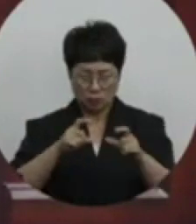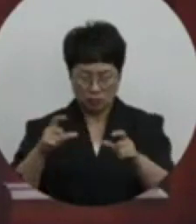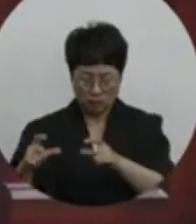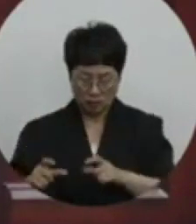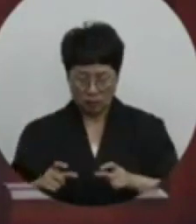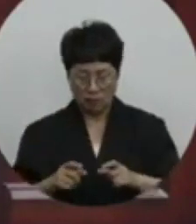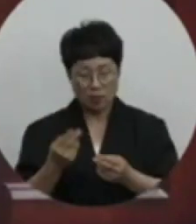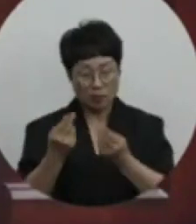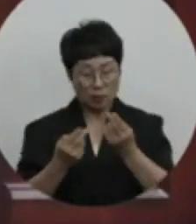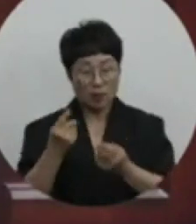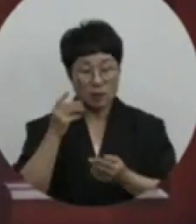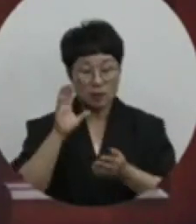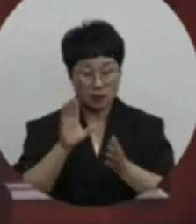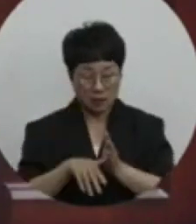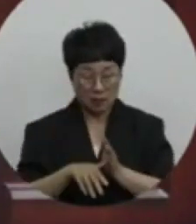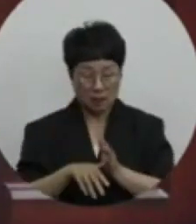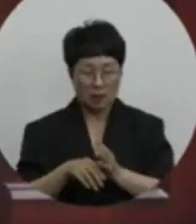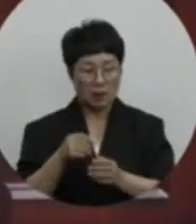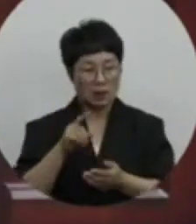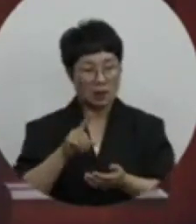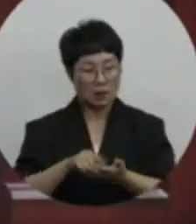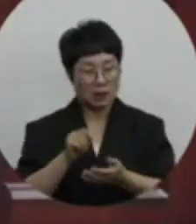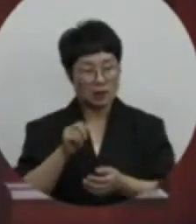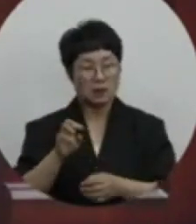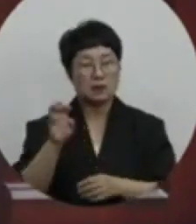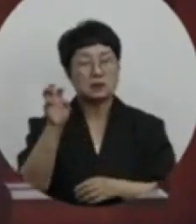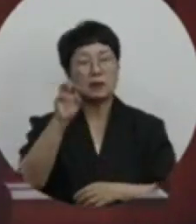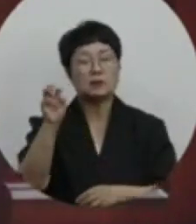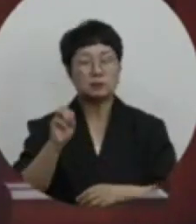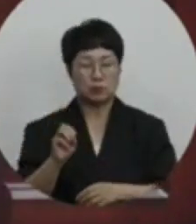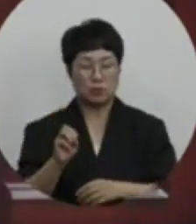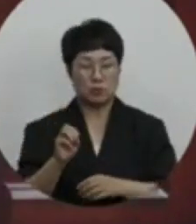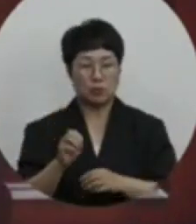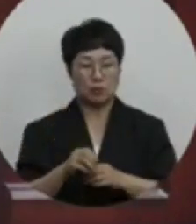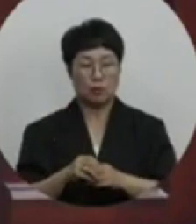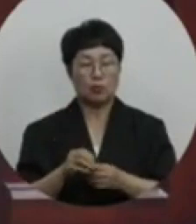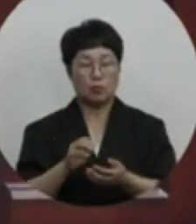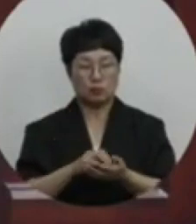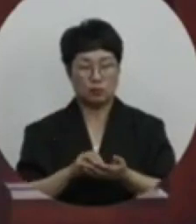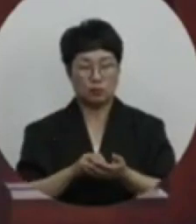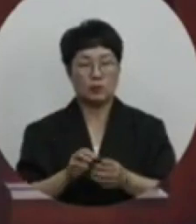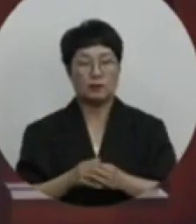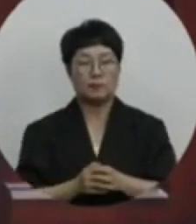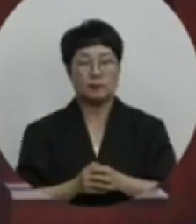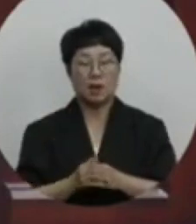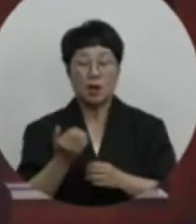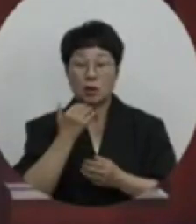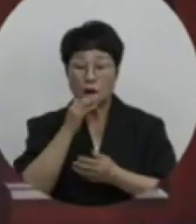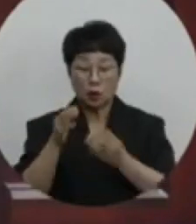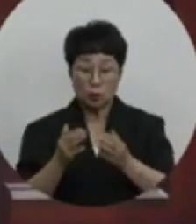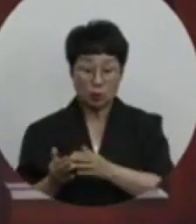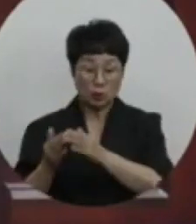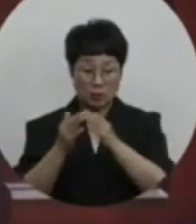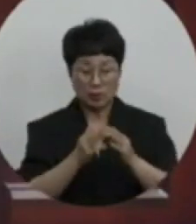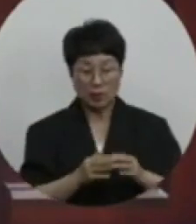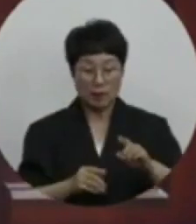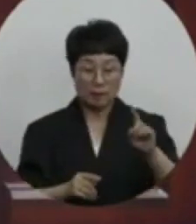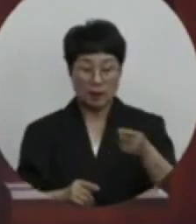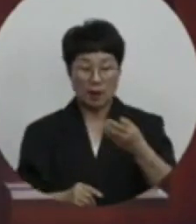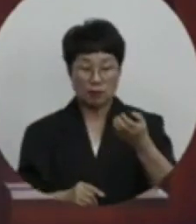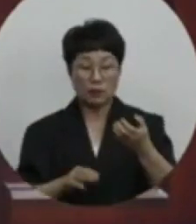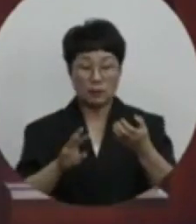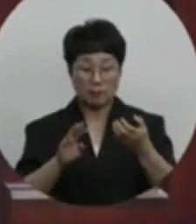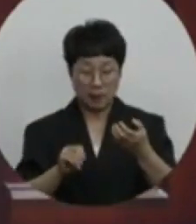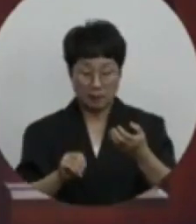전입수와 비교하였을 때 약 30%에 해당하는 수치입니다. 경기도로 전입한 190만 여